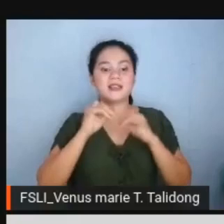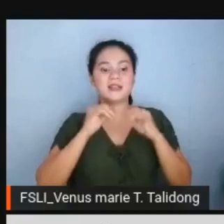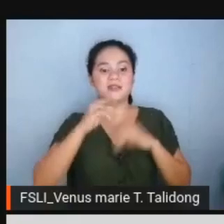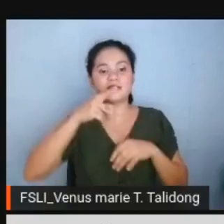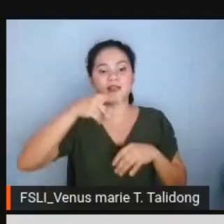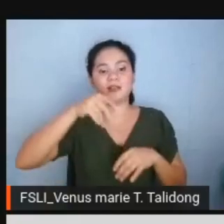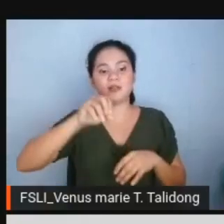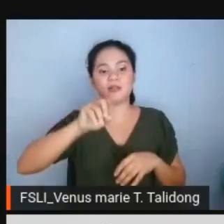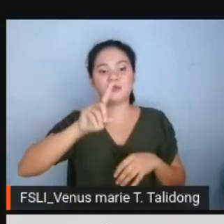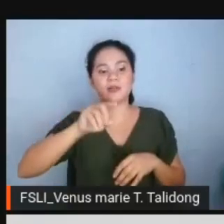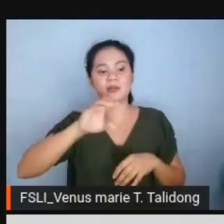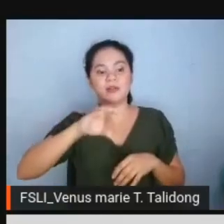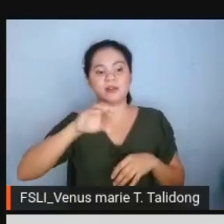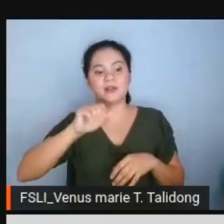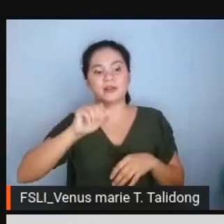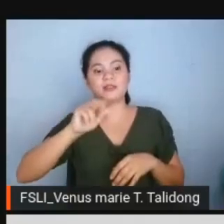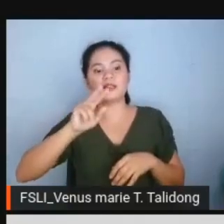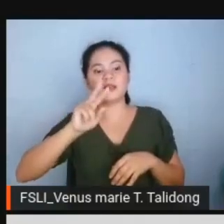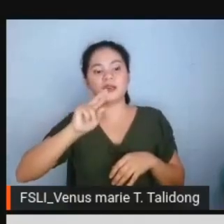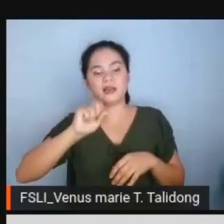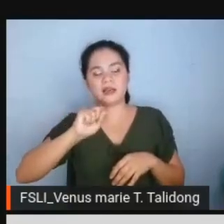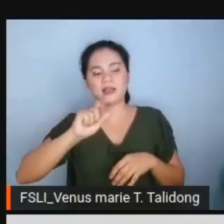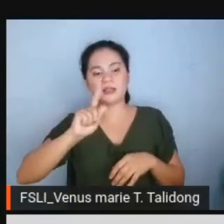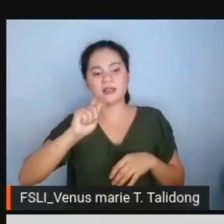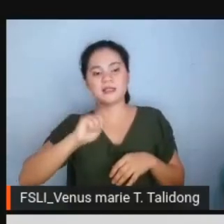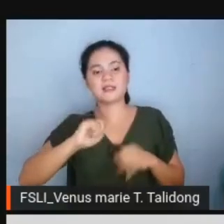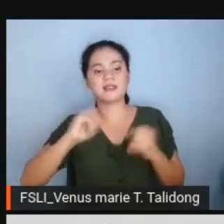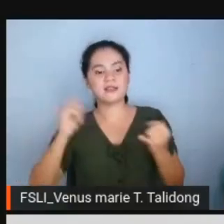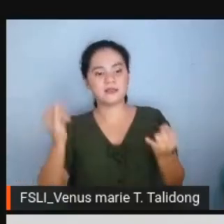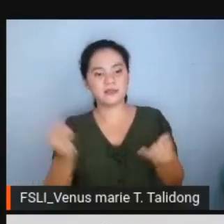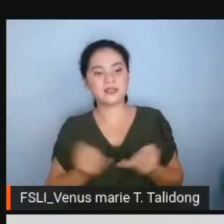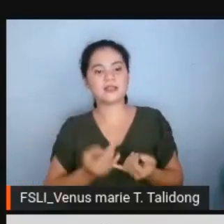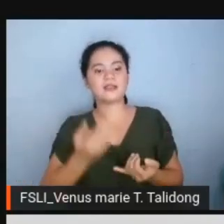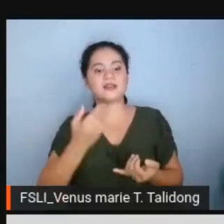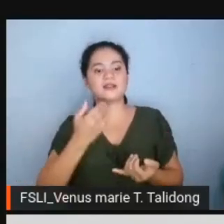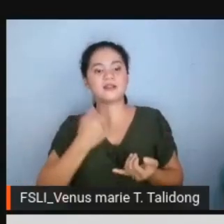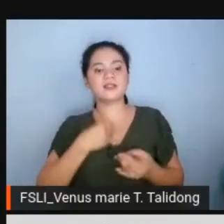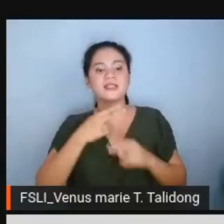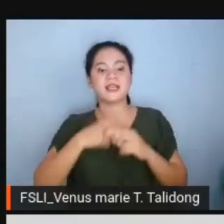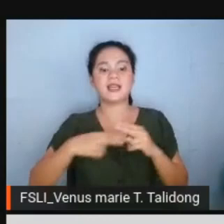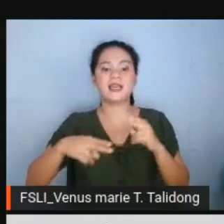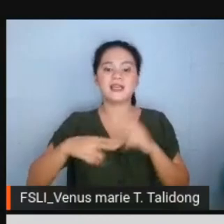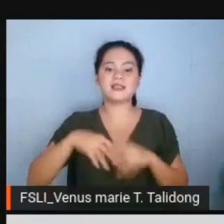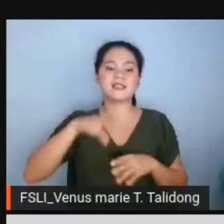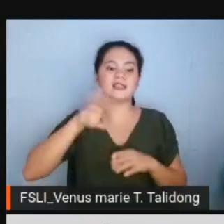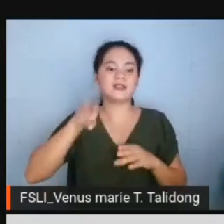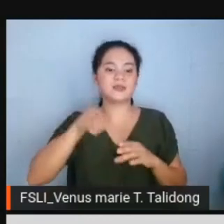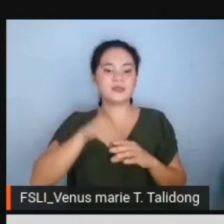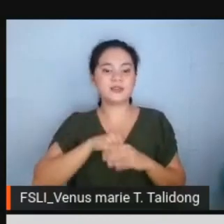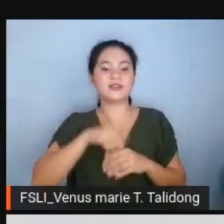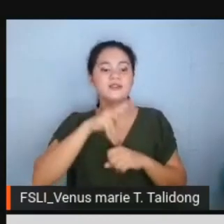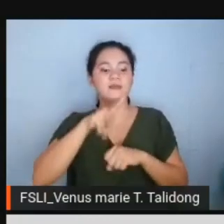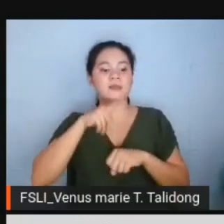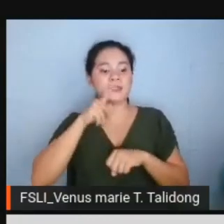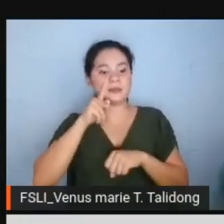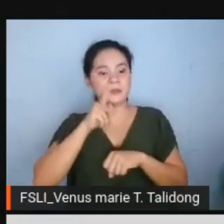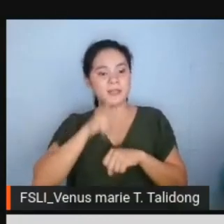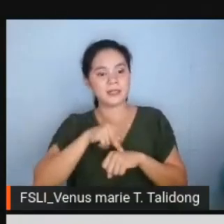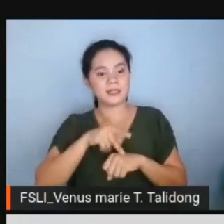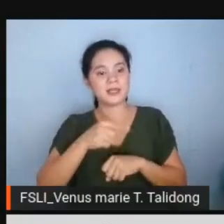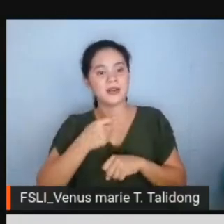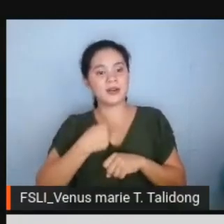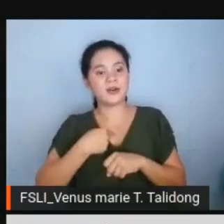on inviting me sa mga programs dito sa Hands in Inclusion Pilipinas. Then I was very